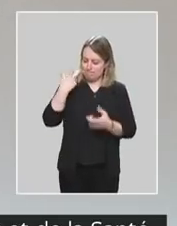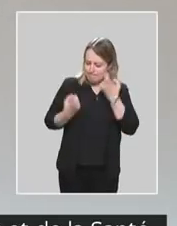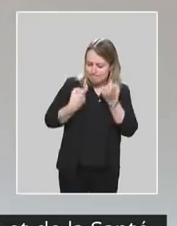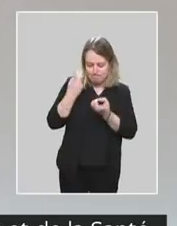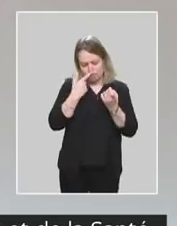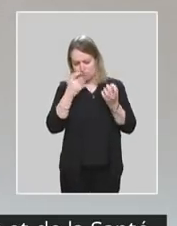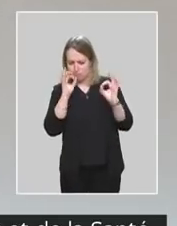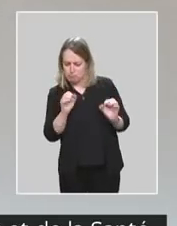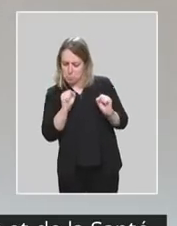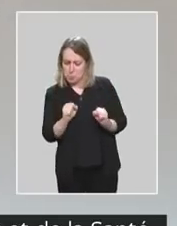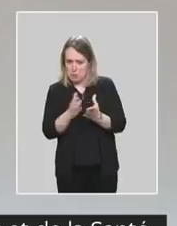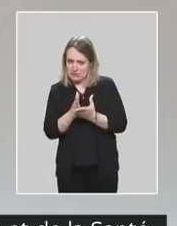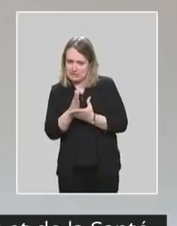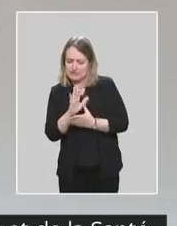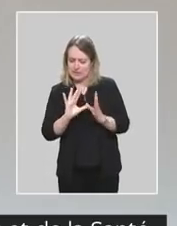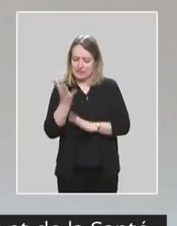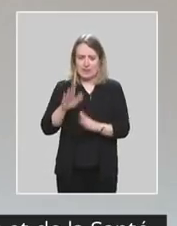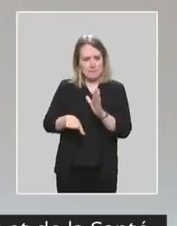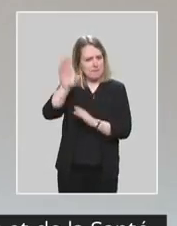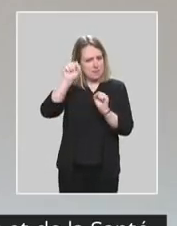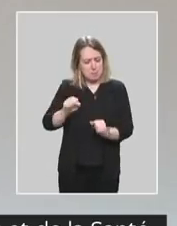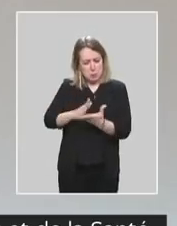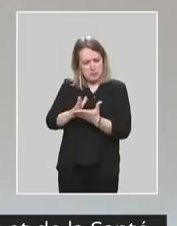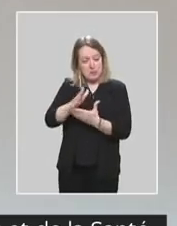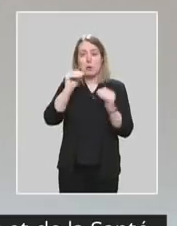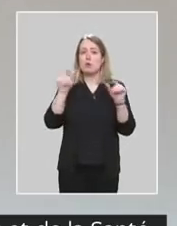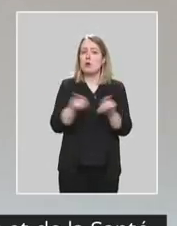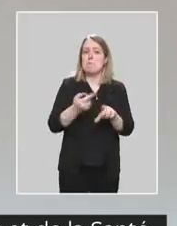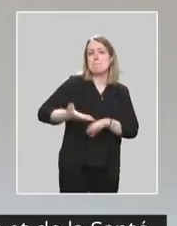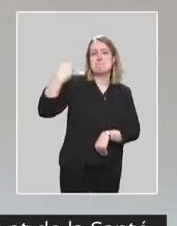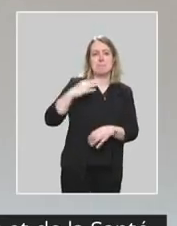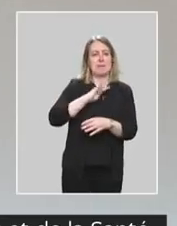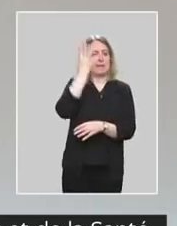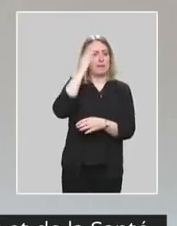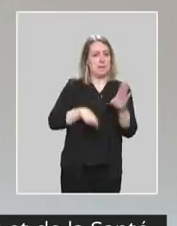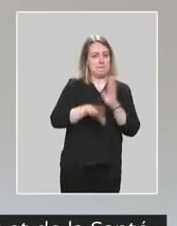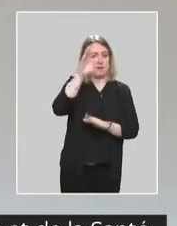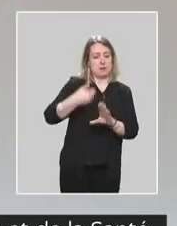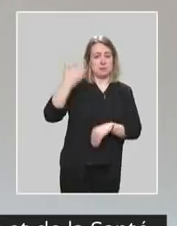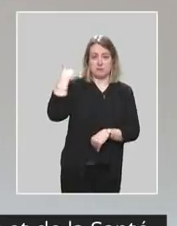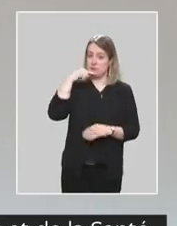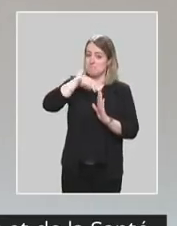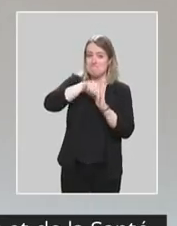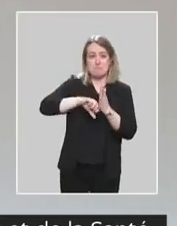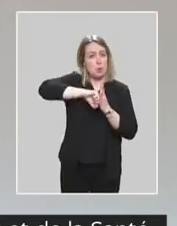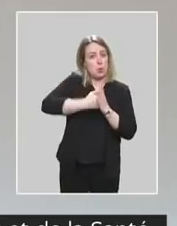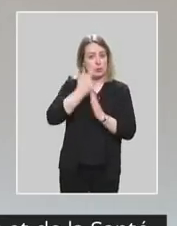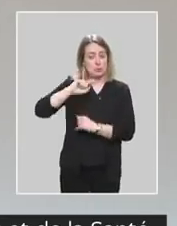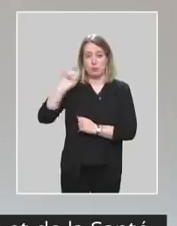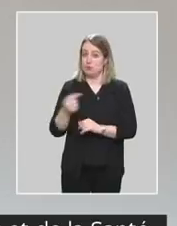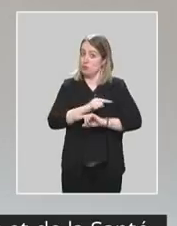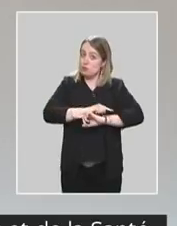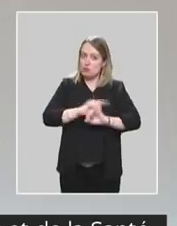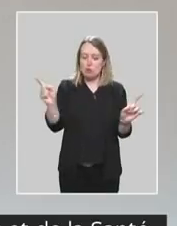de passage à travers cette cinquième vague, comme nous l'avons fait lors de la quatrième vague, où il n'y a pas eu de mesures de contrainte collective, de mesures